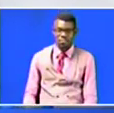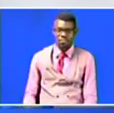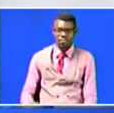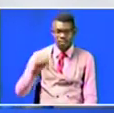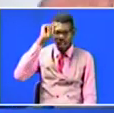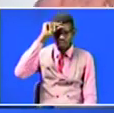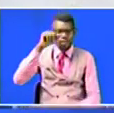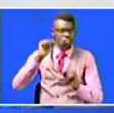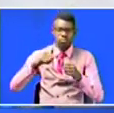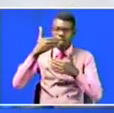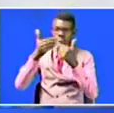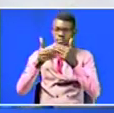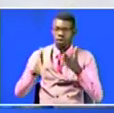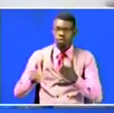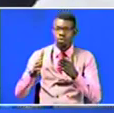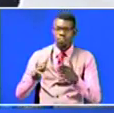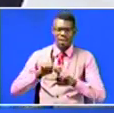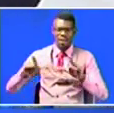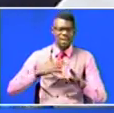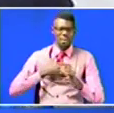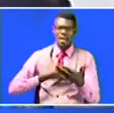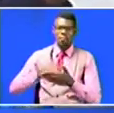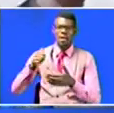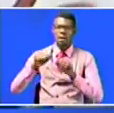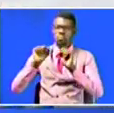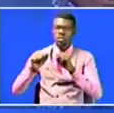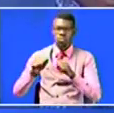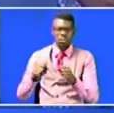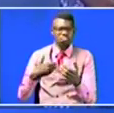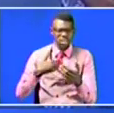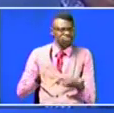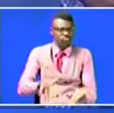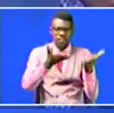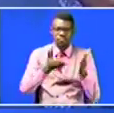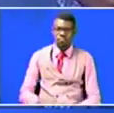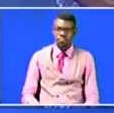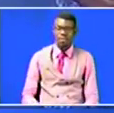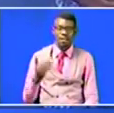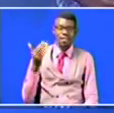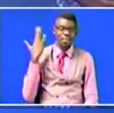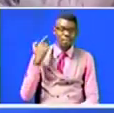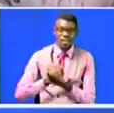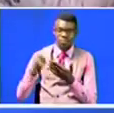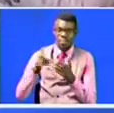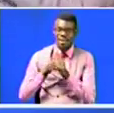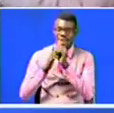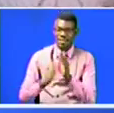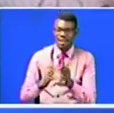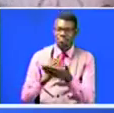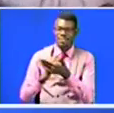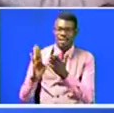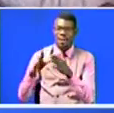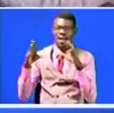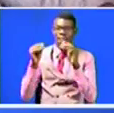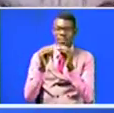wanataka jenga barabara, they will buy my land and I let go. Wiki iliyopita baadhi ya viongozi hao walikutana